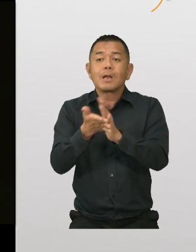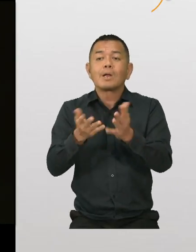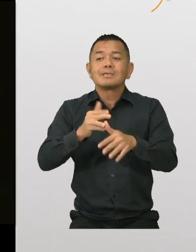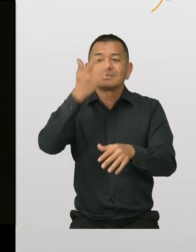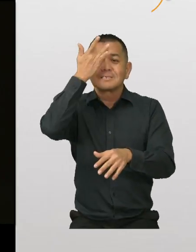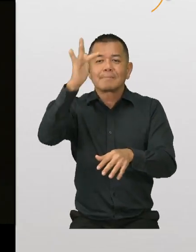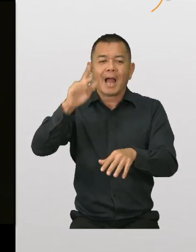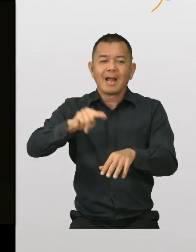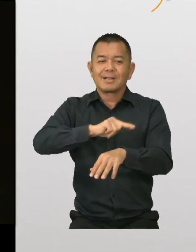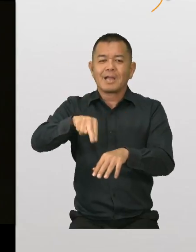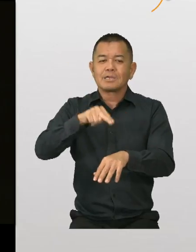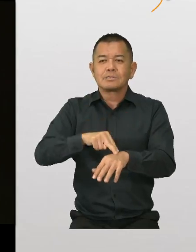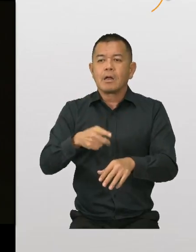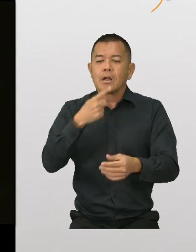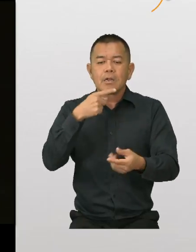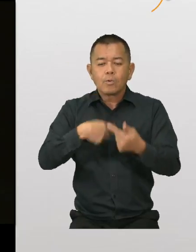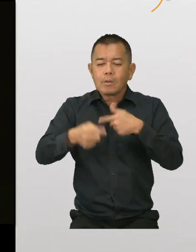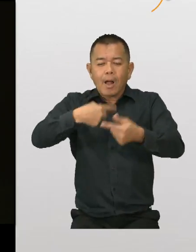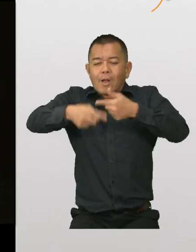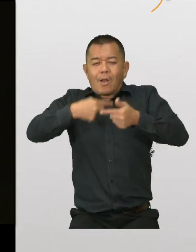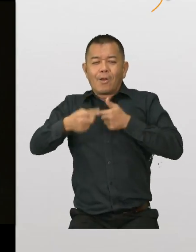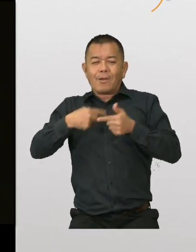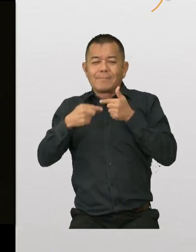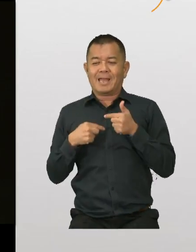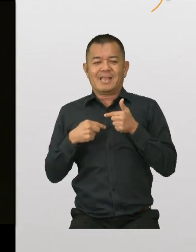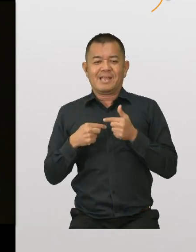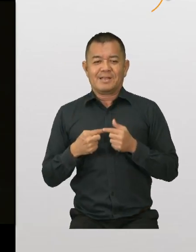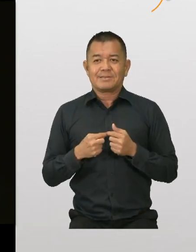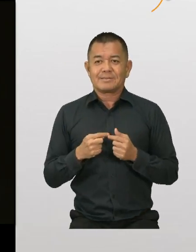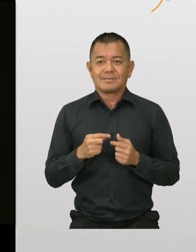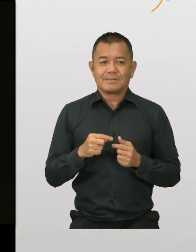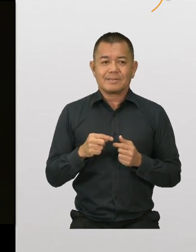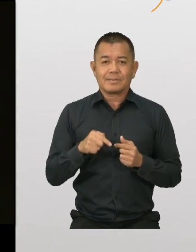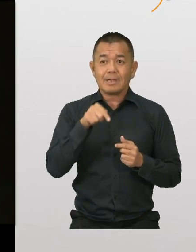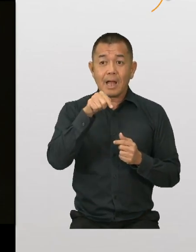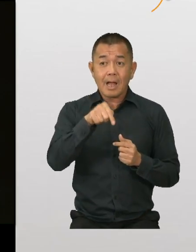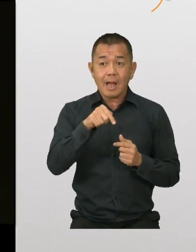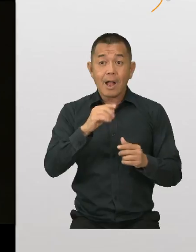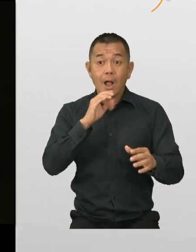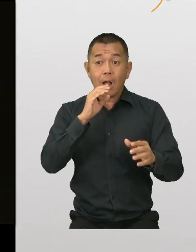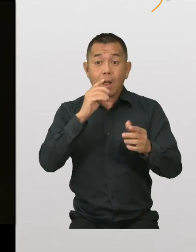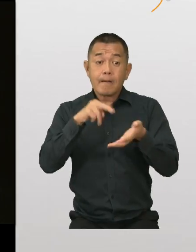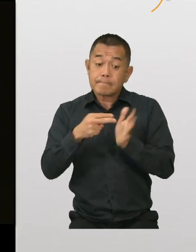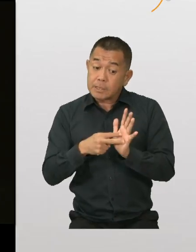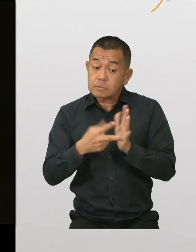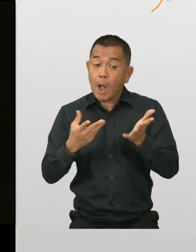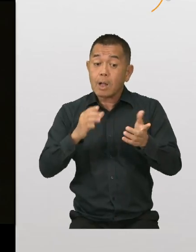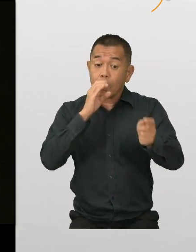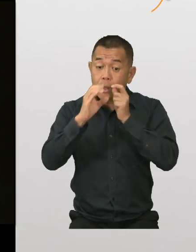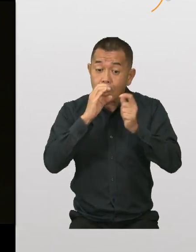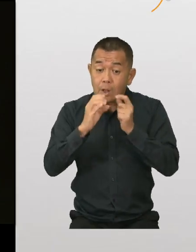in the way 方面 forward, 的开销 that also 的确 means 增加了 telecommunications bills will grow. 是完全可以理解的 That is 但这还是 understandable. 负